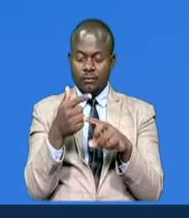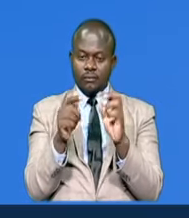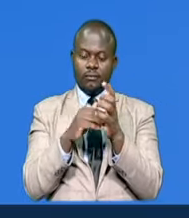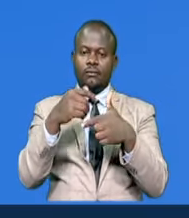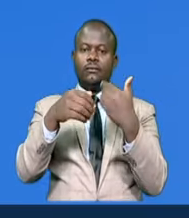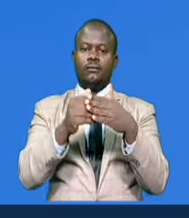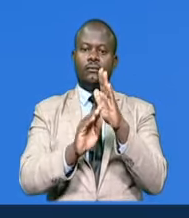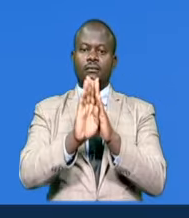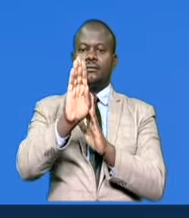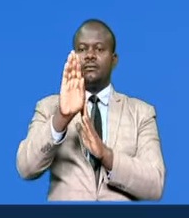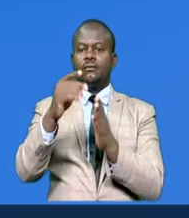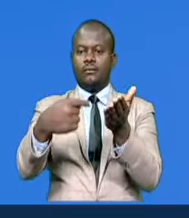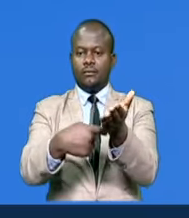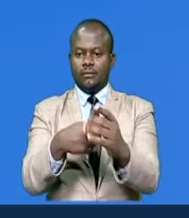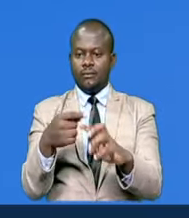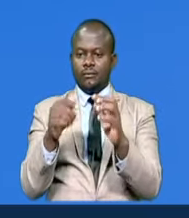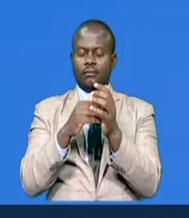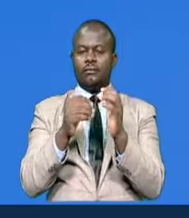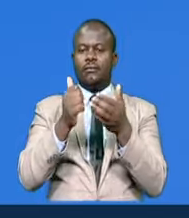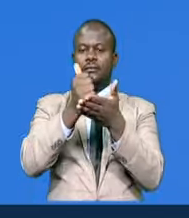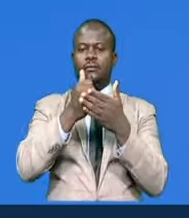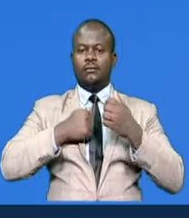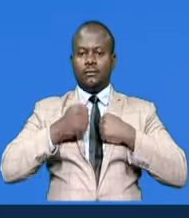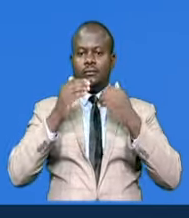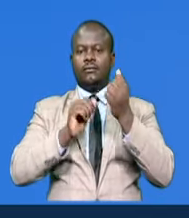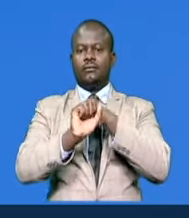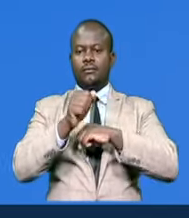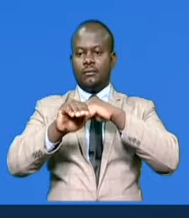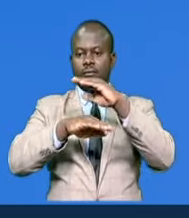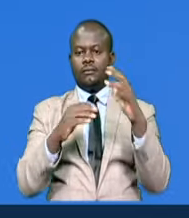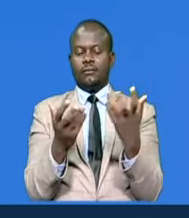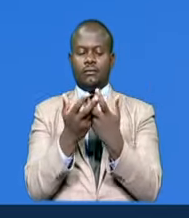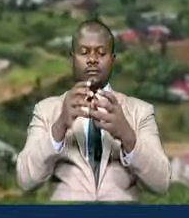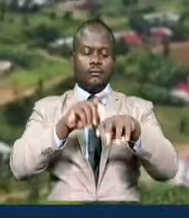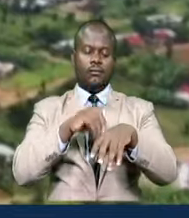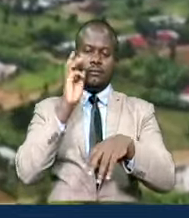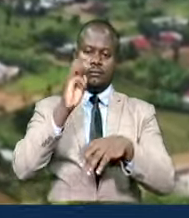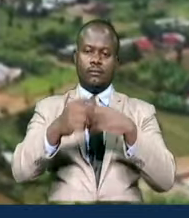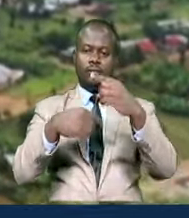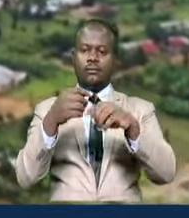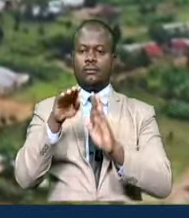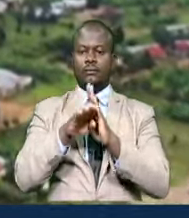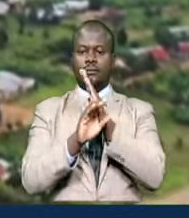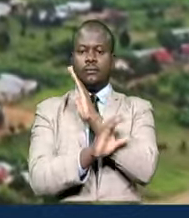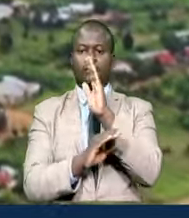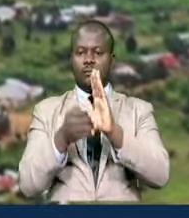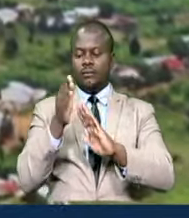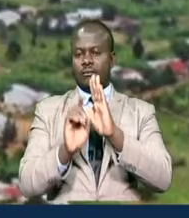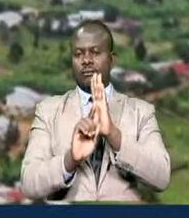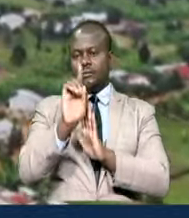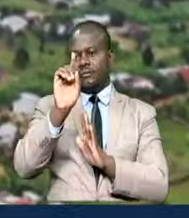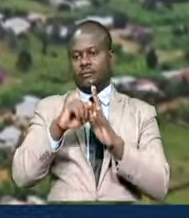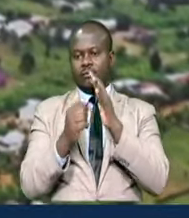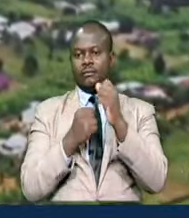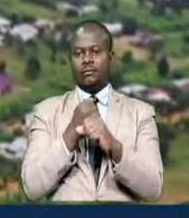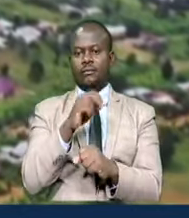guteza imbere ubuvuzi no kugeza ku baturarwanda ibikorwa remezo bigezweho nabyo bizakomeza. Gahunda y'igihugu yo kwihutisha iterambere yatangiye